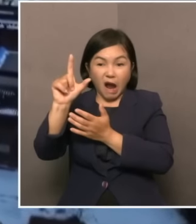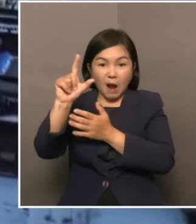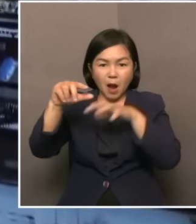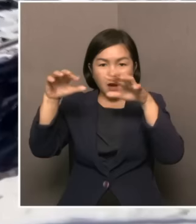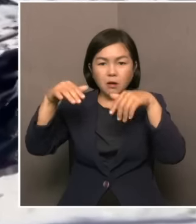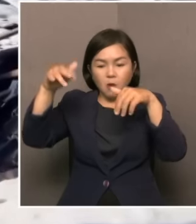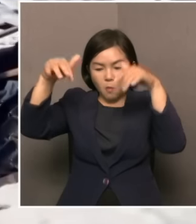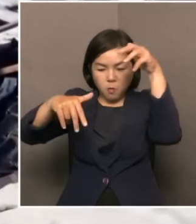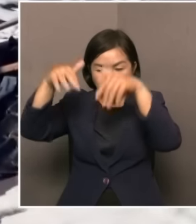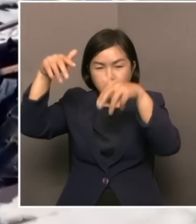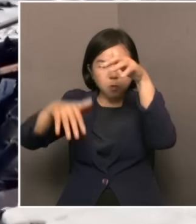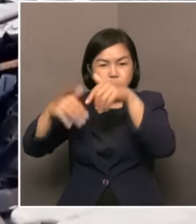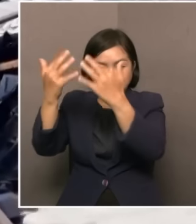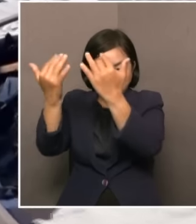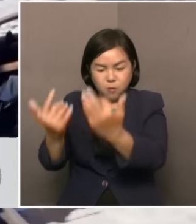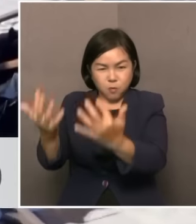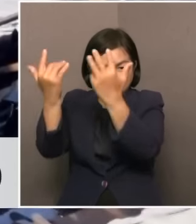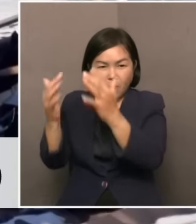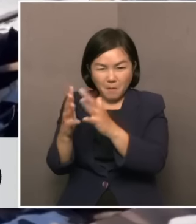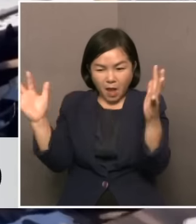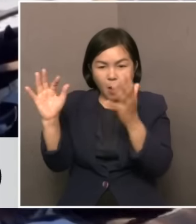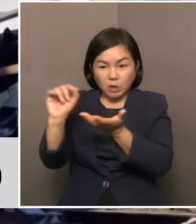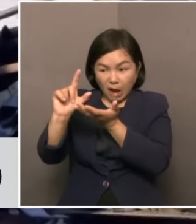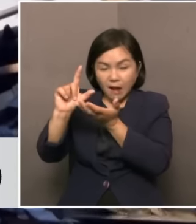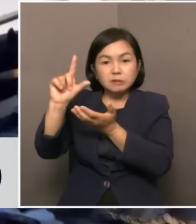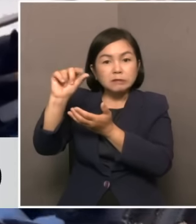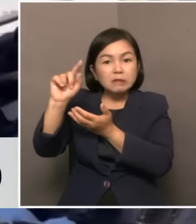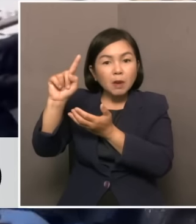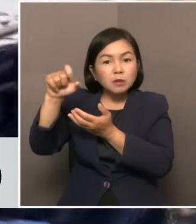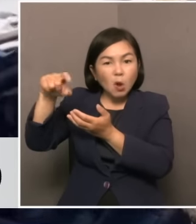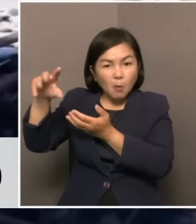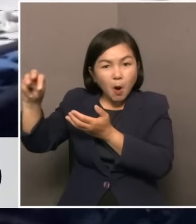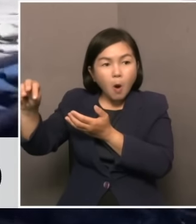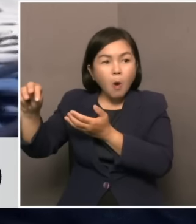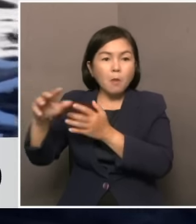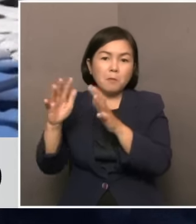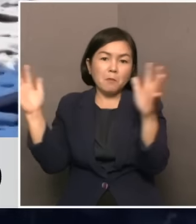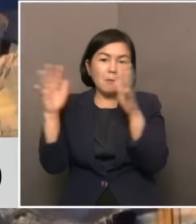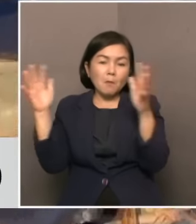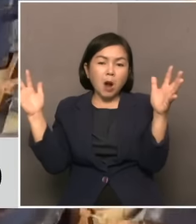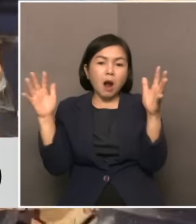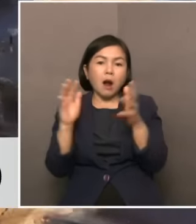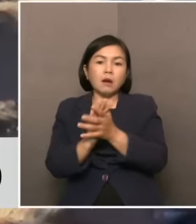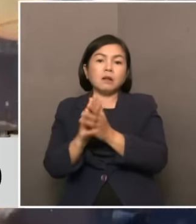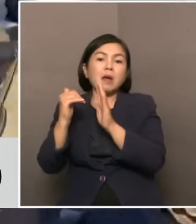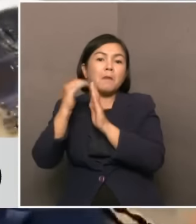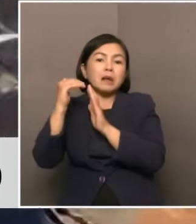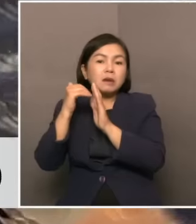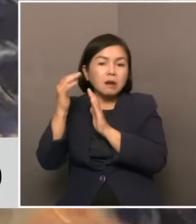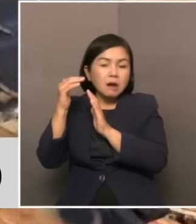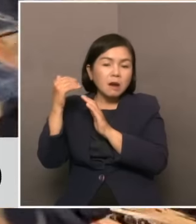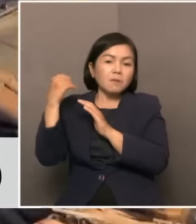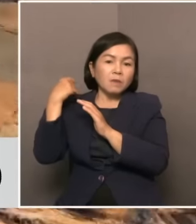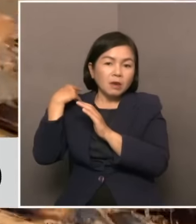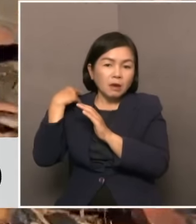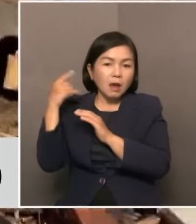ราบรวมถึงหิมะตกหนักในภูมิภาคโทโฮคุคันโตโคชินจังหวัดนีงาตะและในภูมิภาค